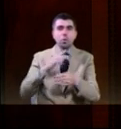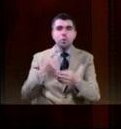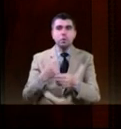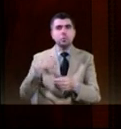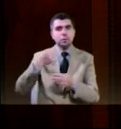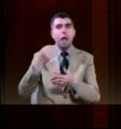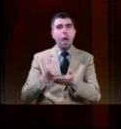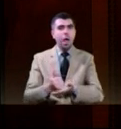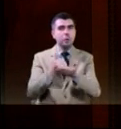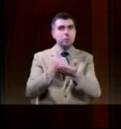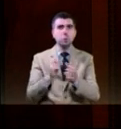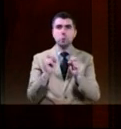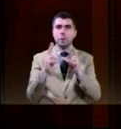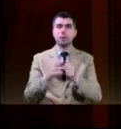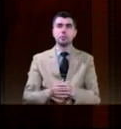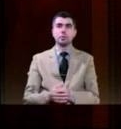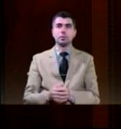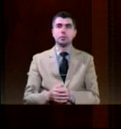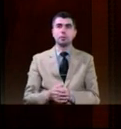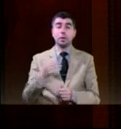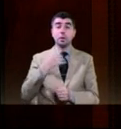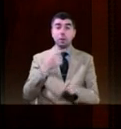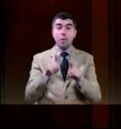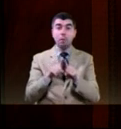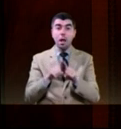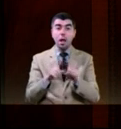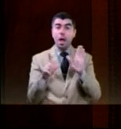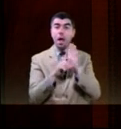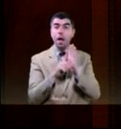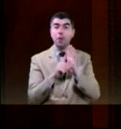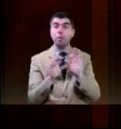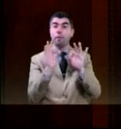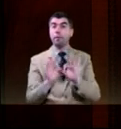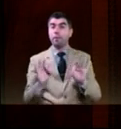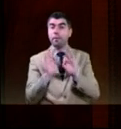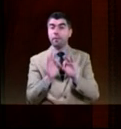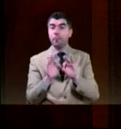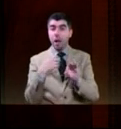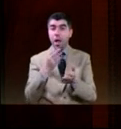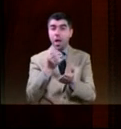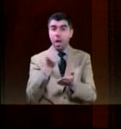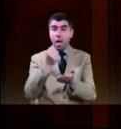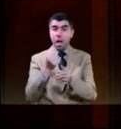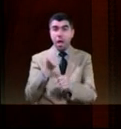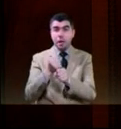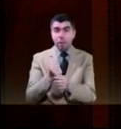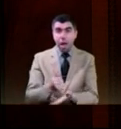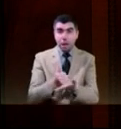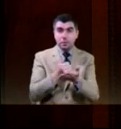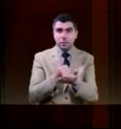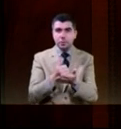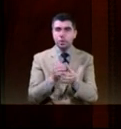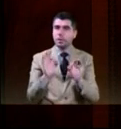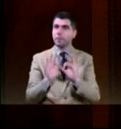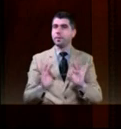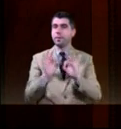ليا. ولكن ملي يكون الانسان ما عندوش الحق، وجبتي ليا الاخوان ديال المرسومين، سمحي لي الاخت